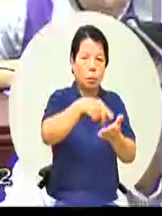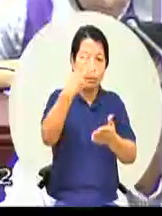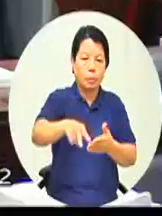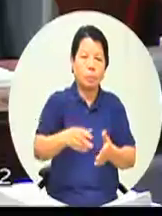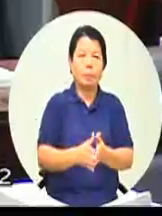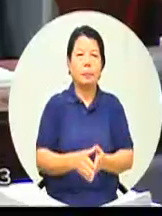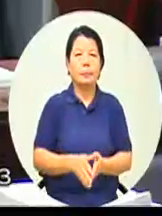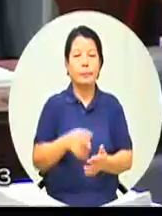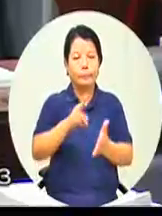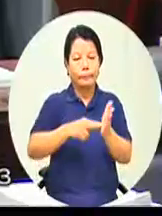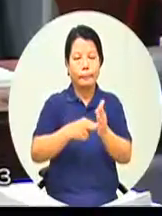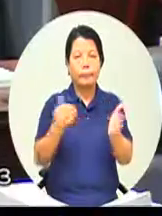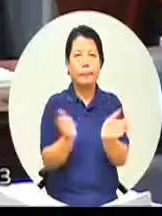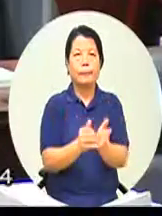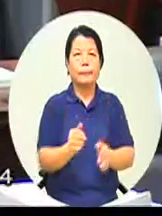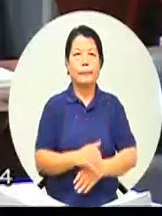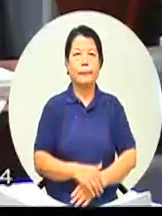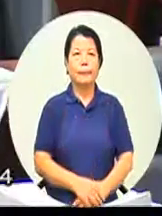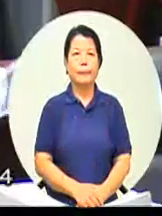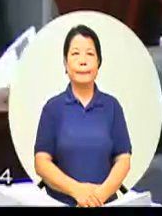明。